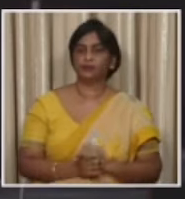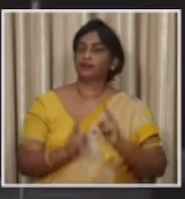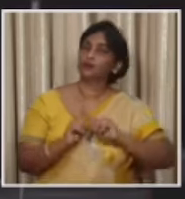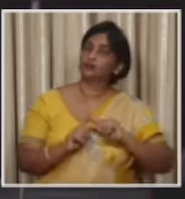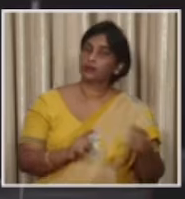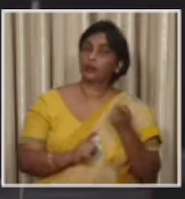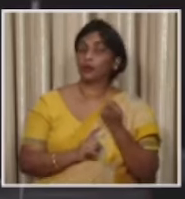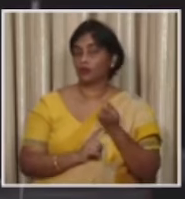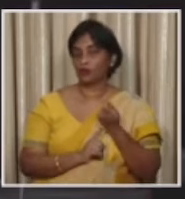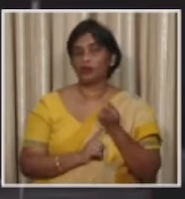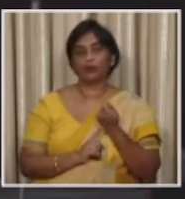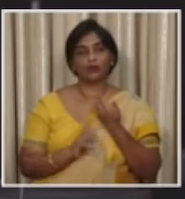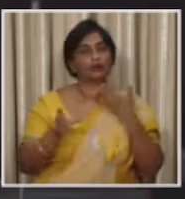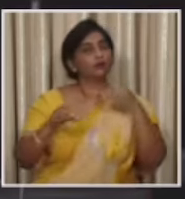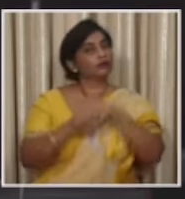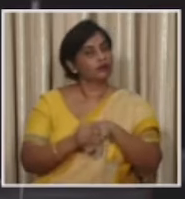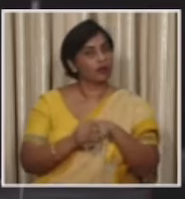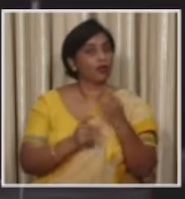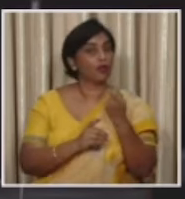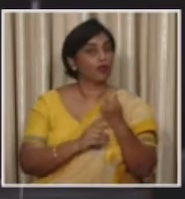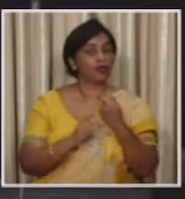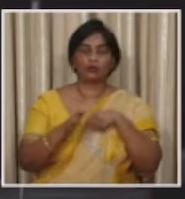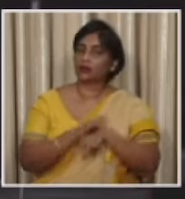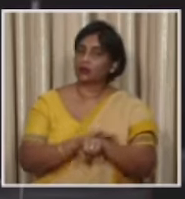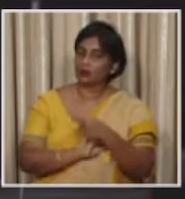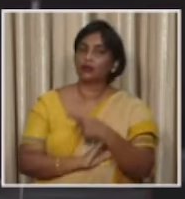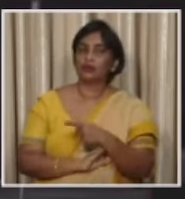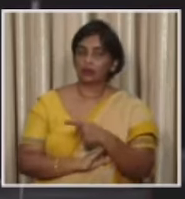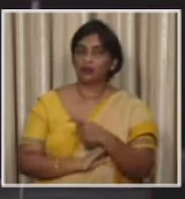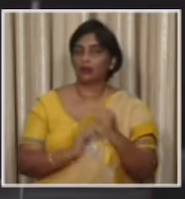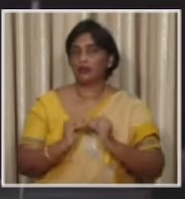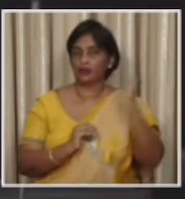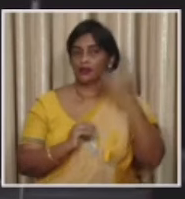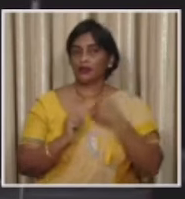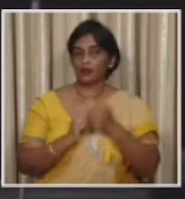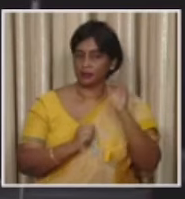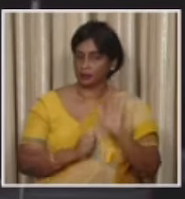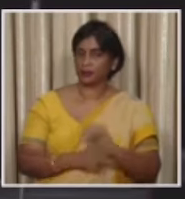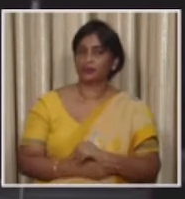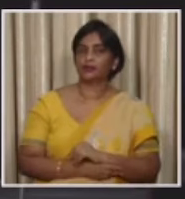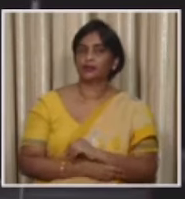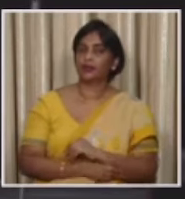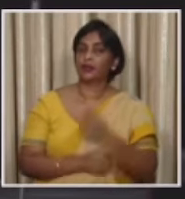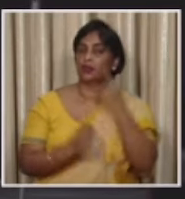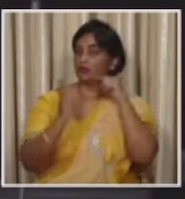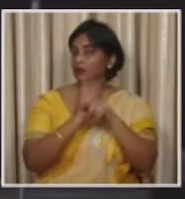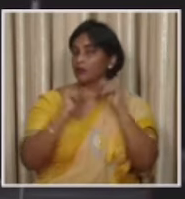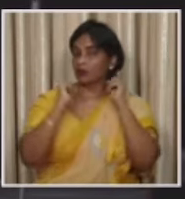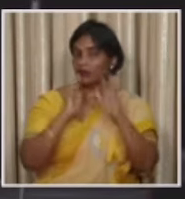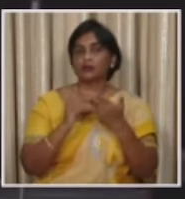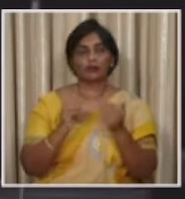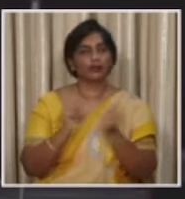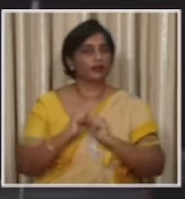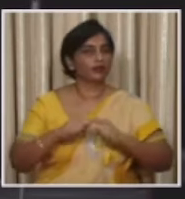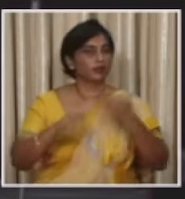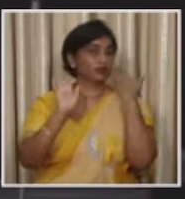අනෙක් පැත්තෙන් මූල්‍ය අන්තර්ගත භාවය ෆයිනෑන්ෂල් ඉන්ක්ලූෂන් රේට් එක වැඩි කරන්න කටයුතු කරලා තියෙනවා. විනිවිද භාවයක් තියෙන